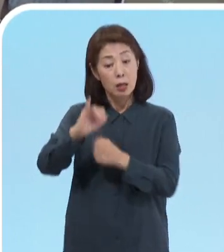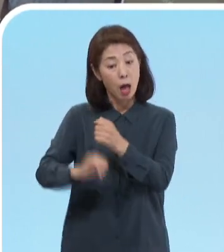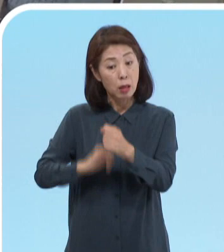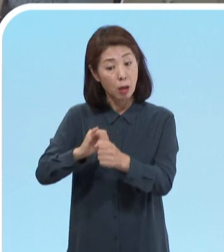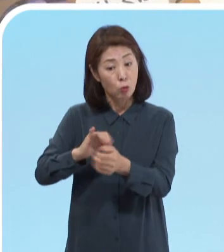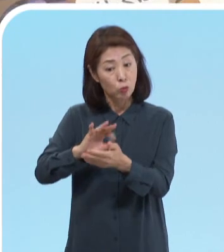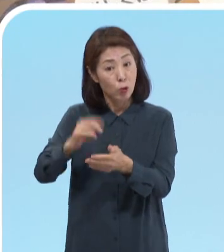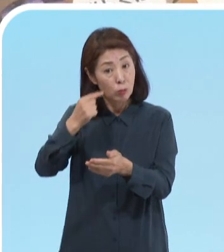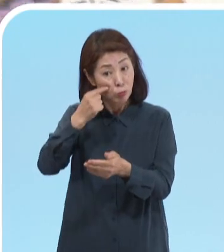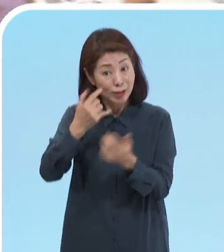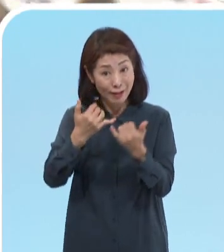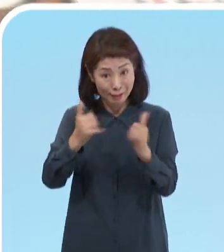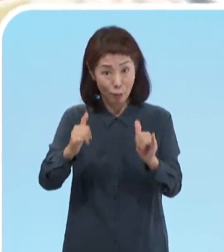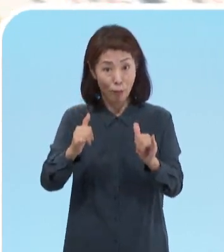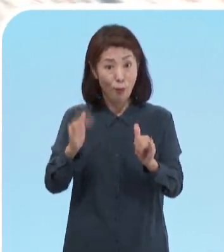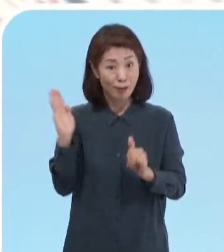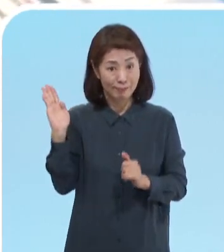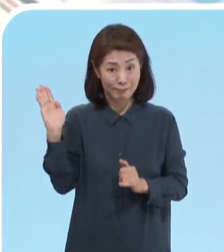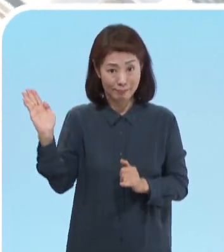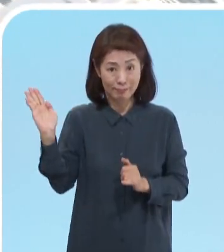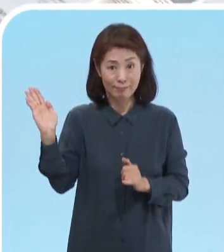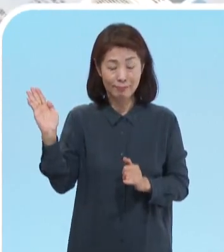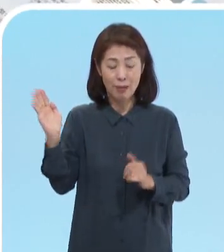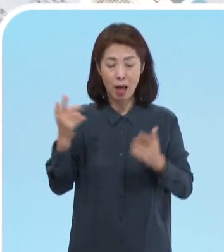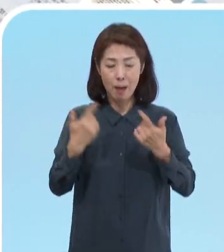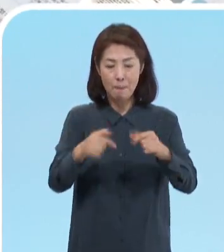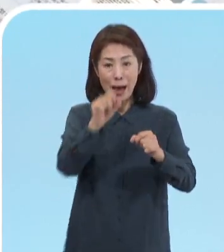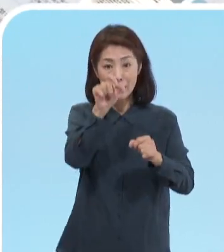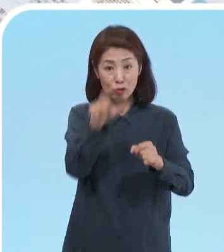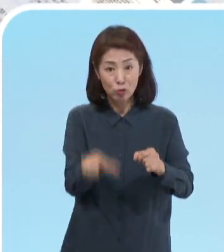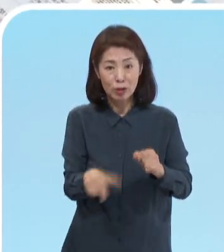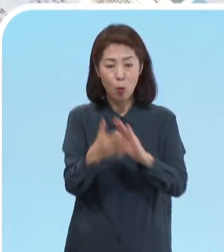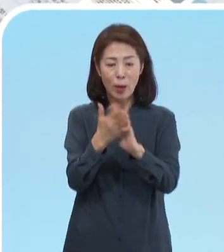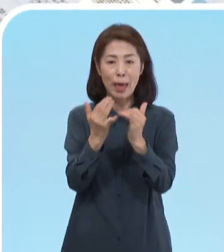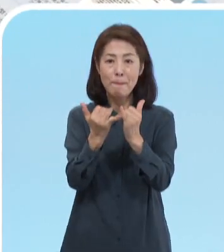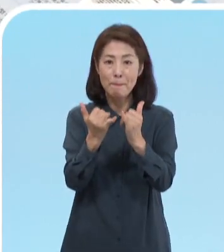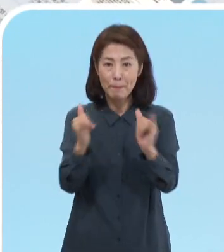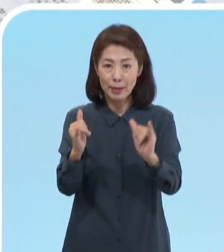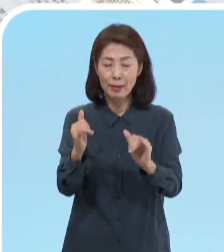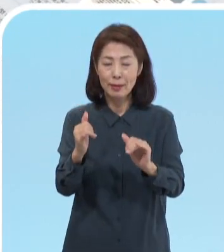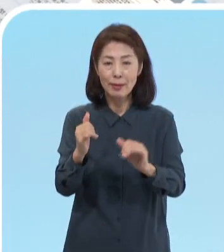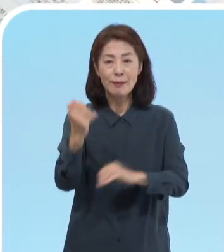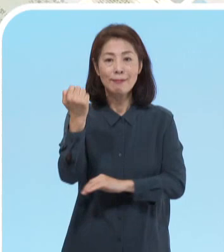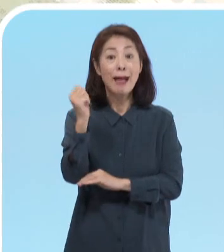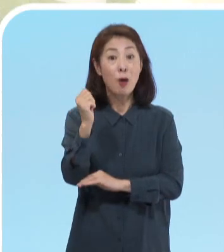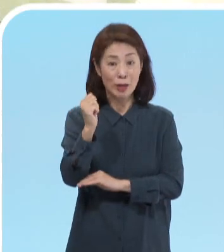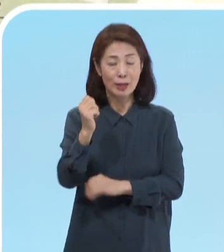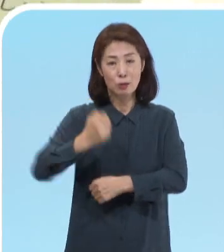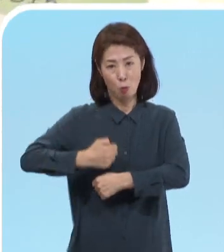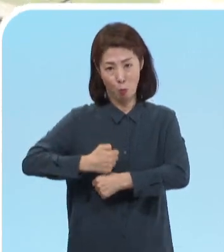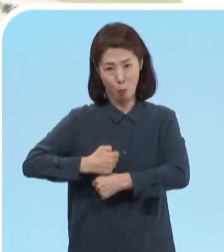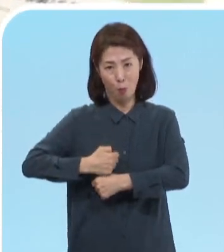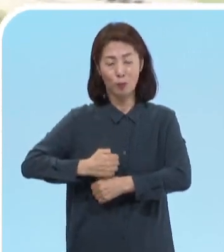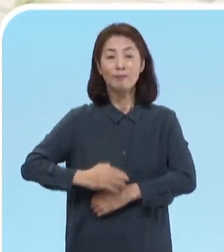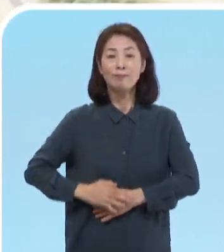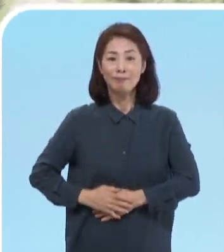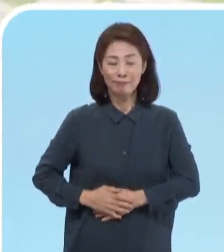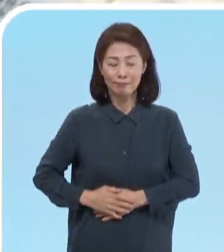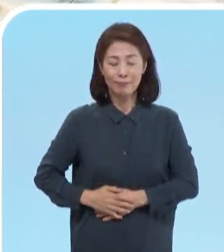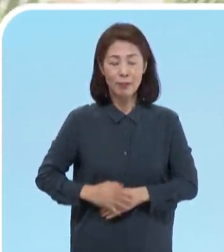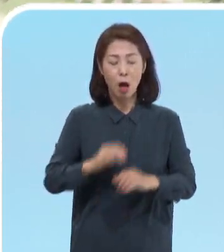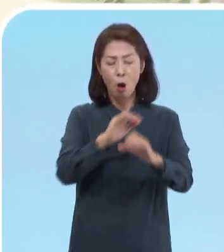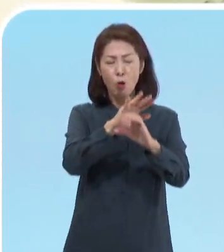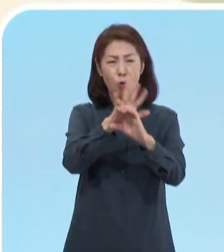ります。毎月県民の皆さんに届けられる県民だより兵庫、新型コロナ対策につい